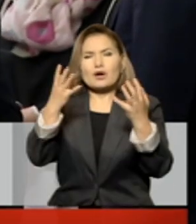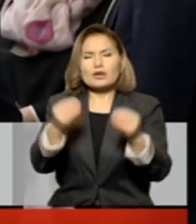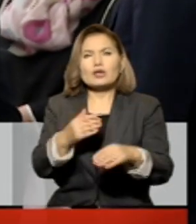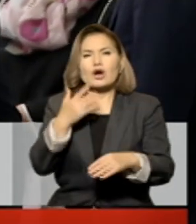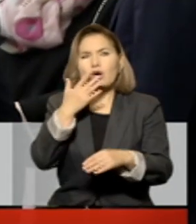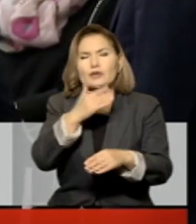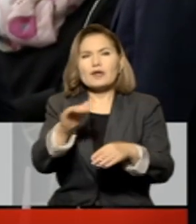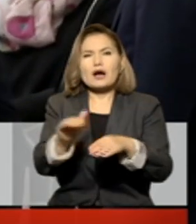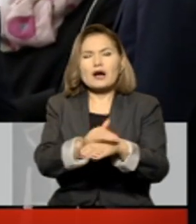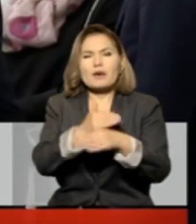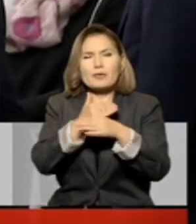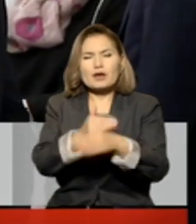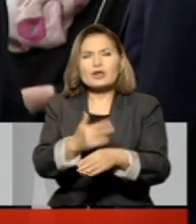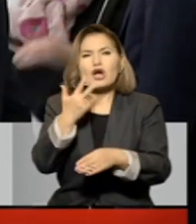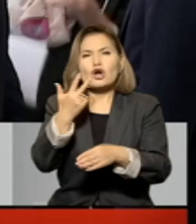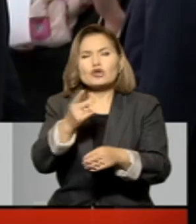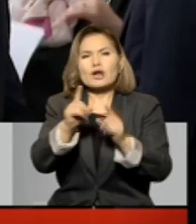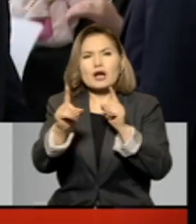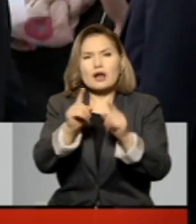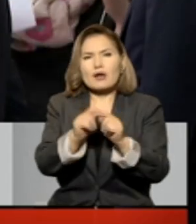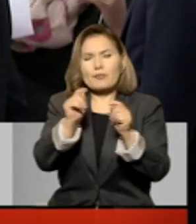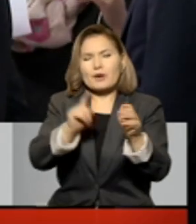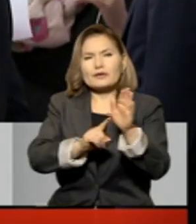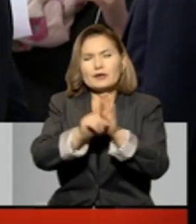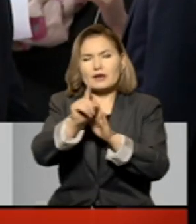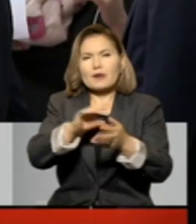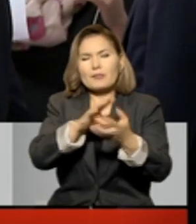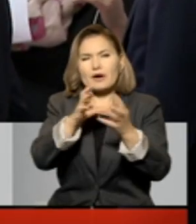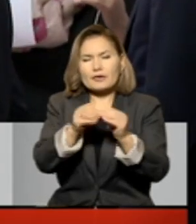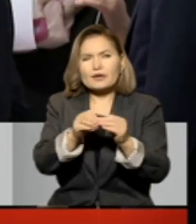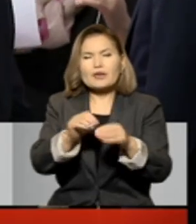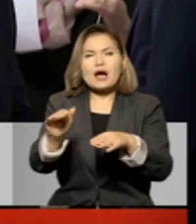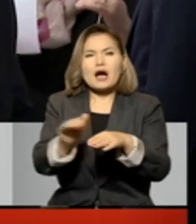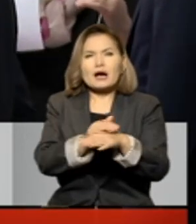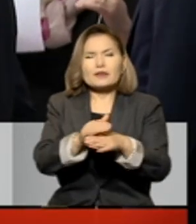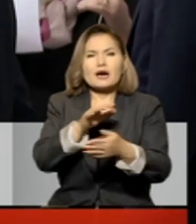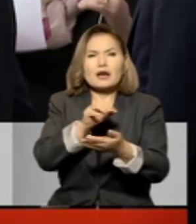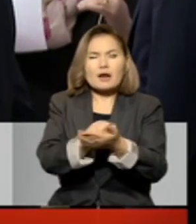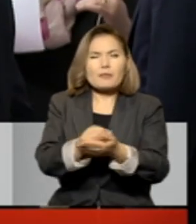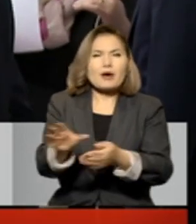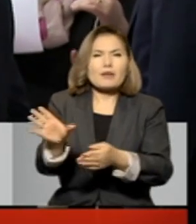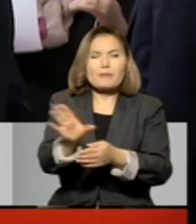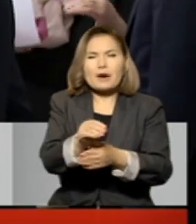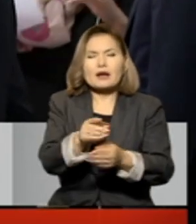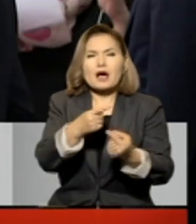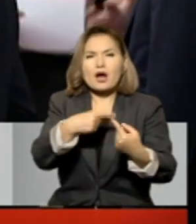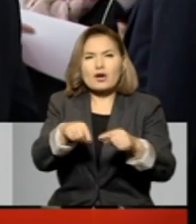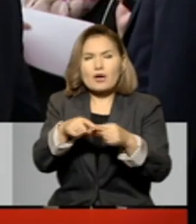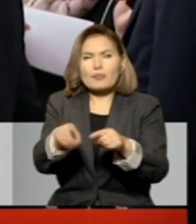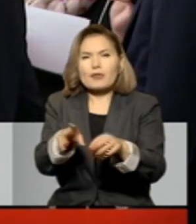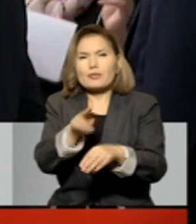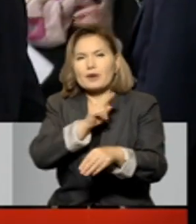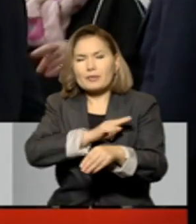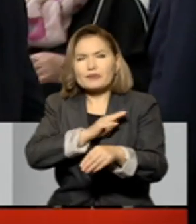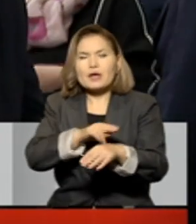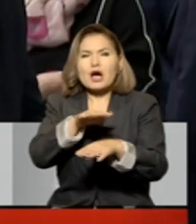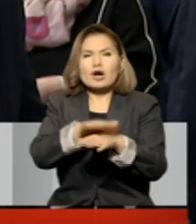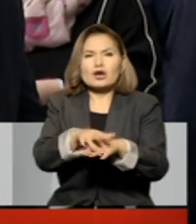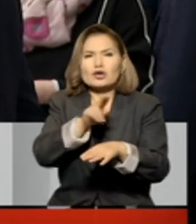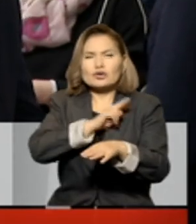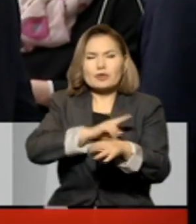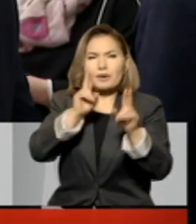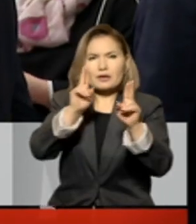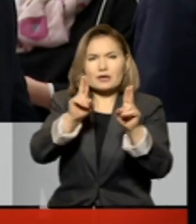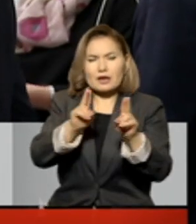ұлттық қайырымдылықтың үшінші конференциясы басталды. Бірінші жиында қайырымдылықпен айналысатын барлық ұйымдармен бірлесе отырып, қорымыздың жұмыс